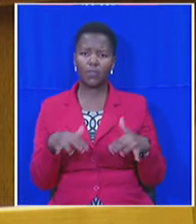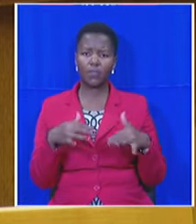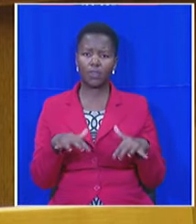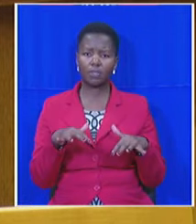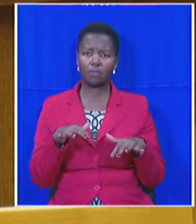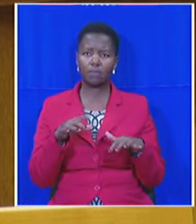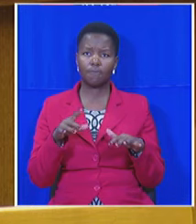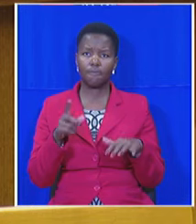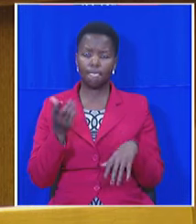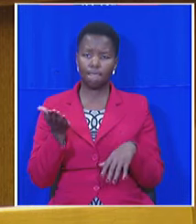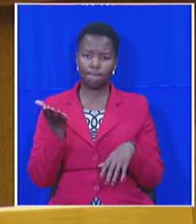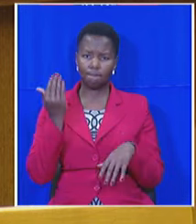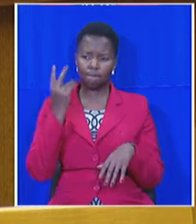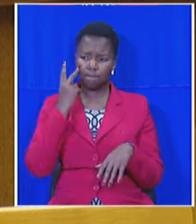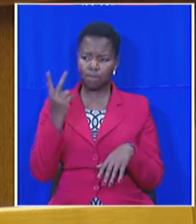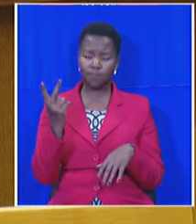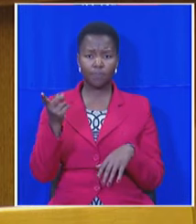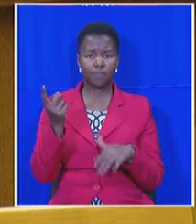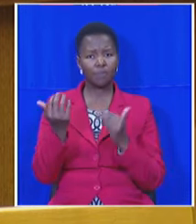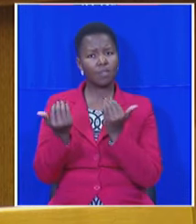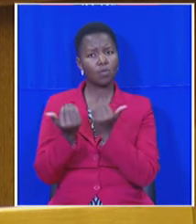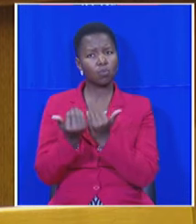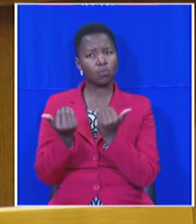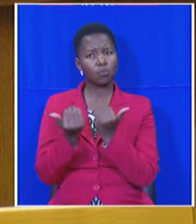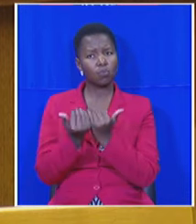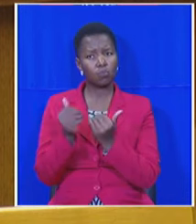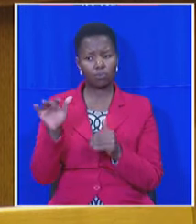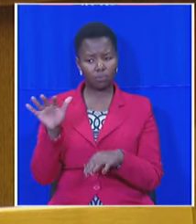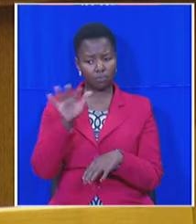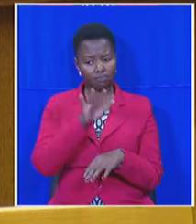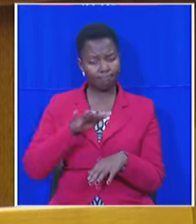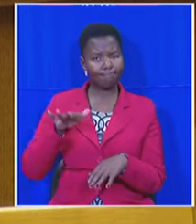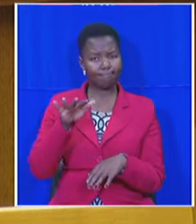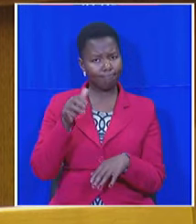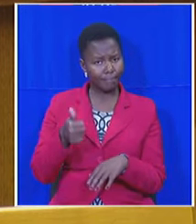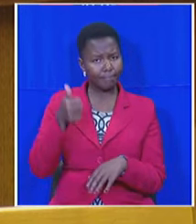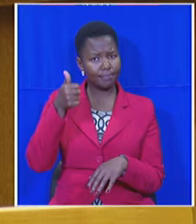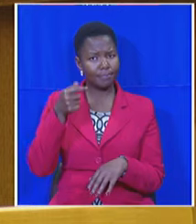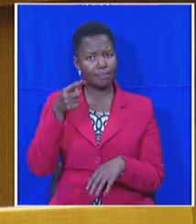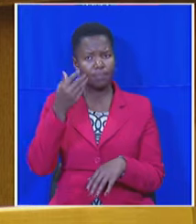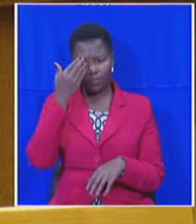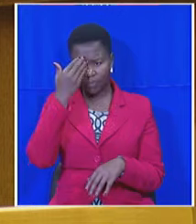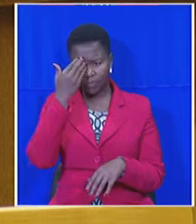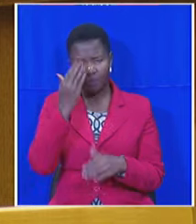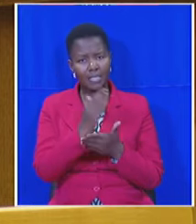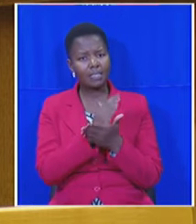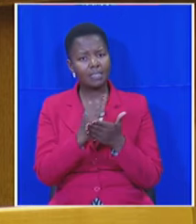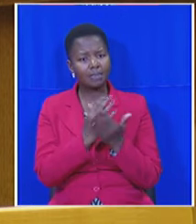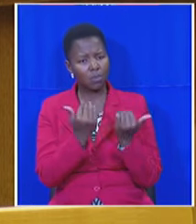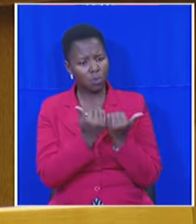Sibona izikole zethu kulolu hlahlo imali, sazi ukuthi lezo izikole ezinhlwempuzi yadla izingane zethu ukuze ihlale